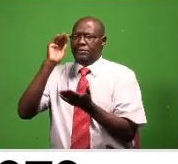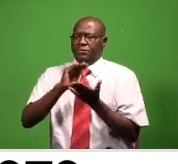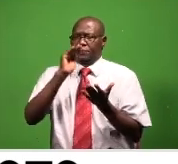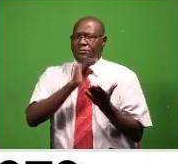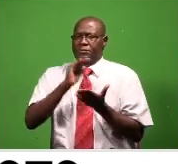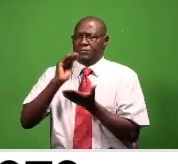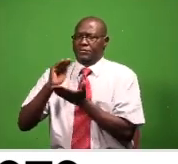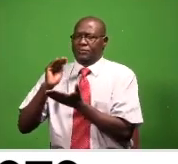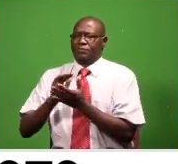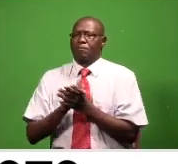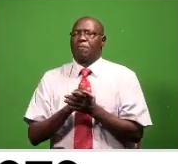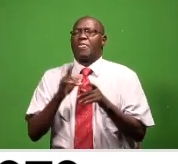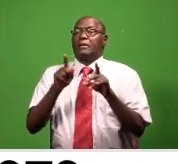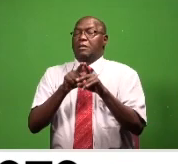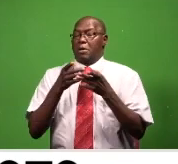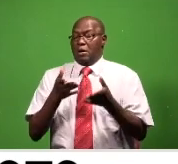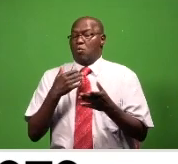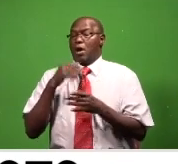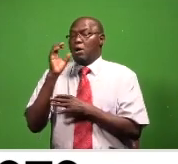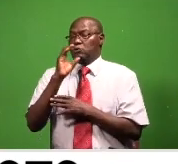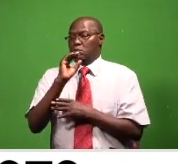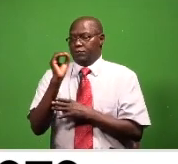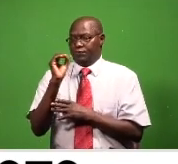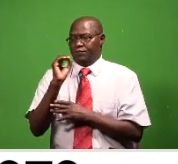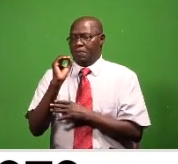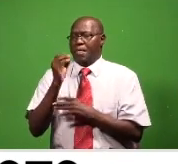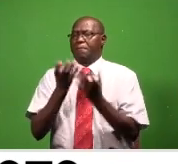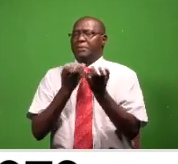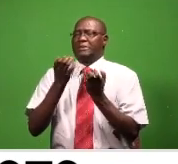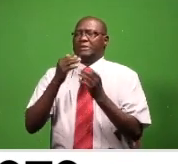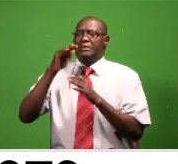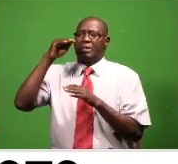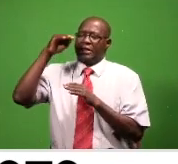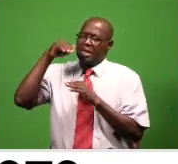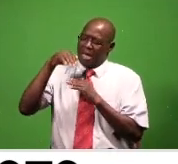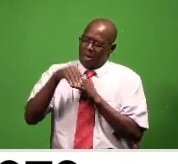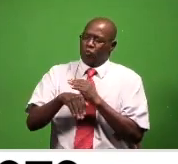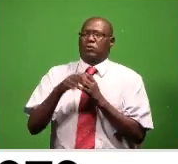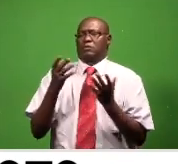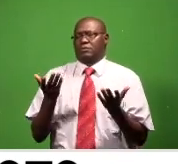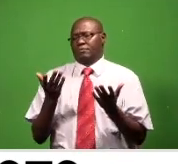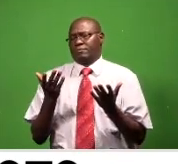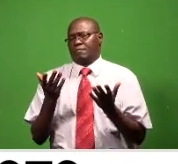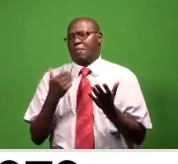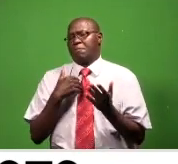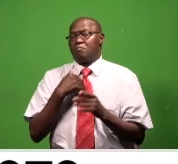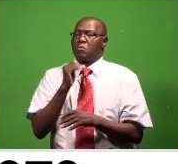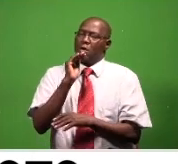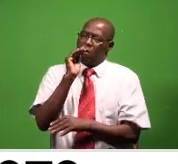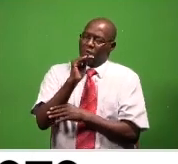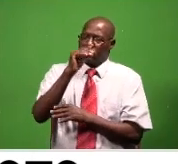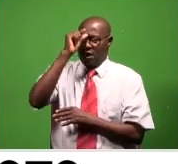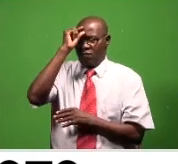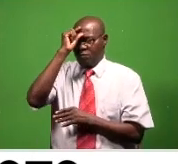hakuna customers. Yaani biashara iko tu chini kabisa, Mimi ningeomba like serikali